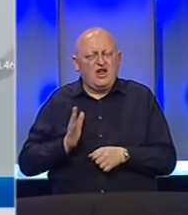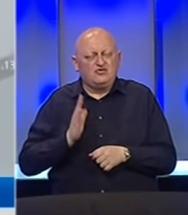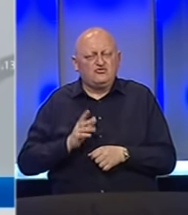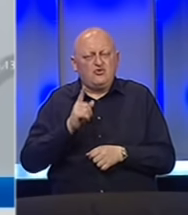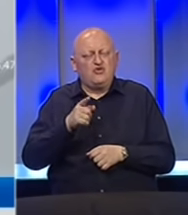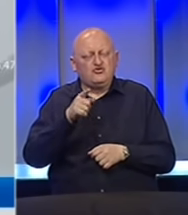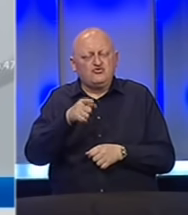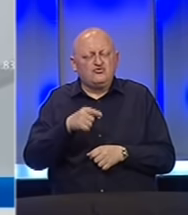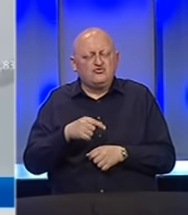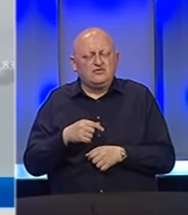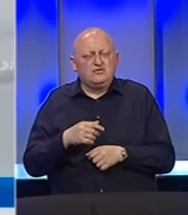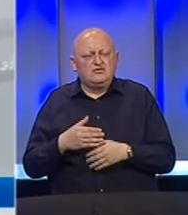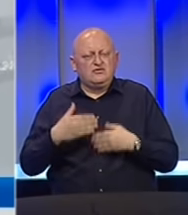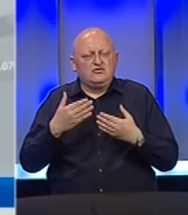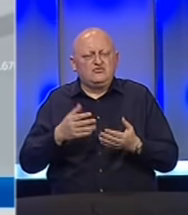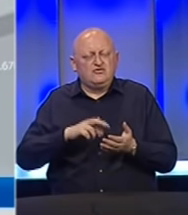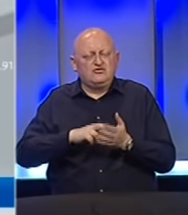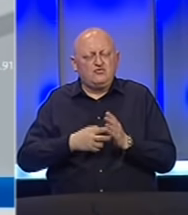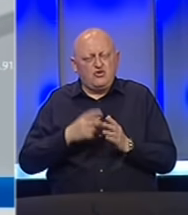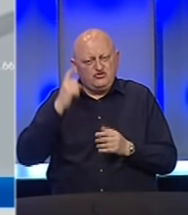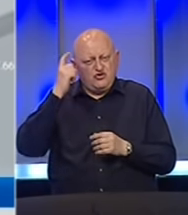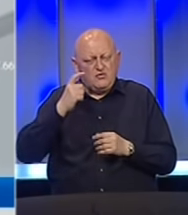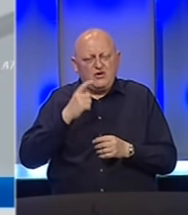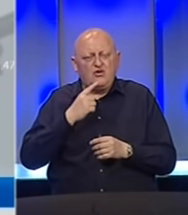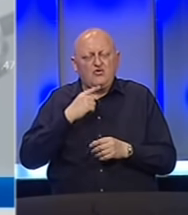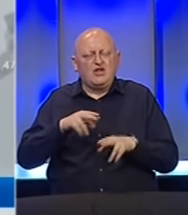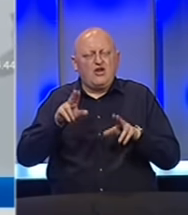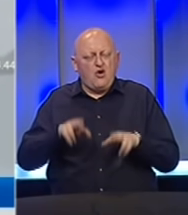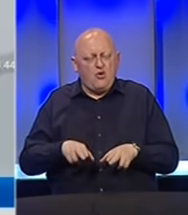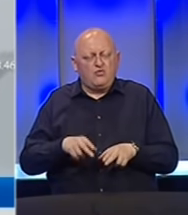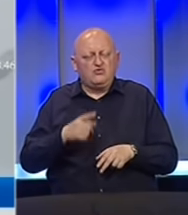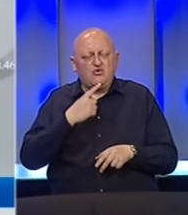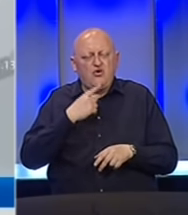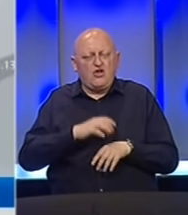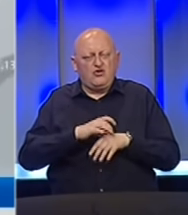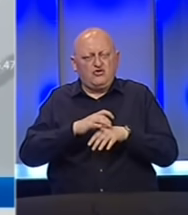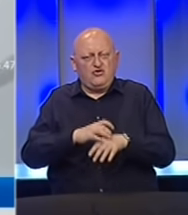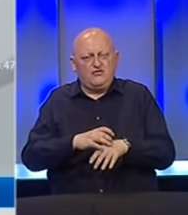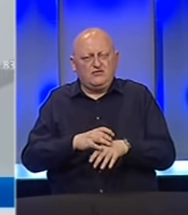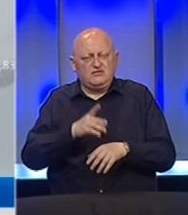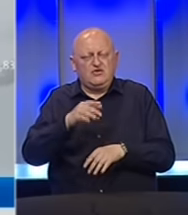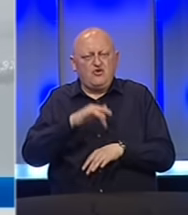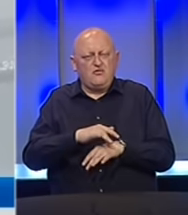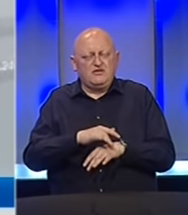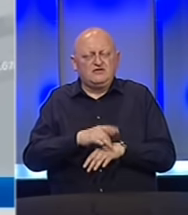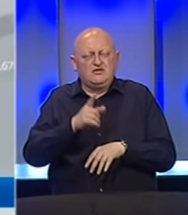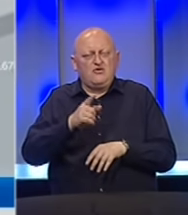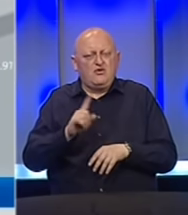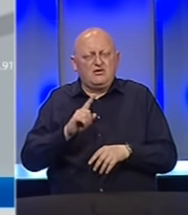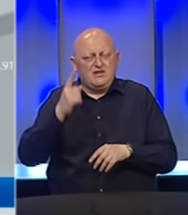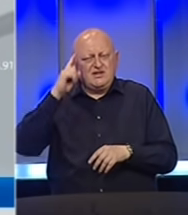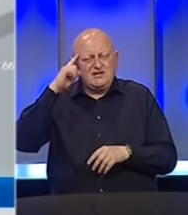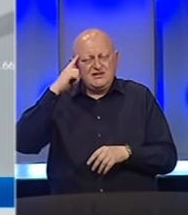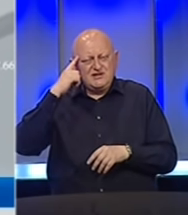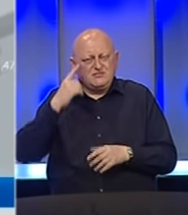oni su tu da bi služili političkoj partiji koja im je omogućila i koja ih je dovela na to mjesto. Oni ne